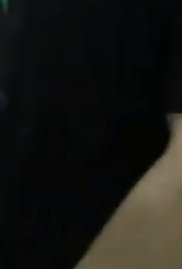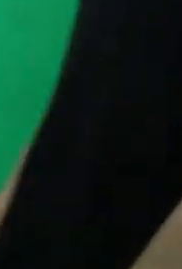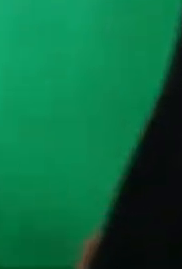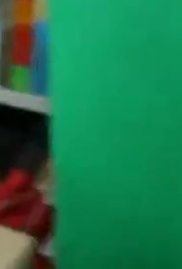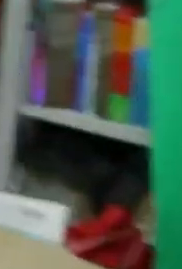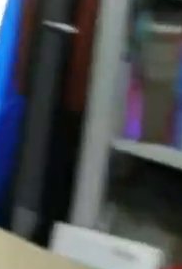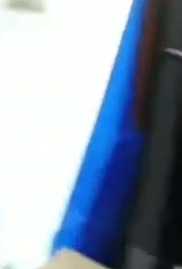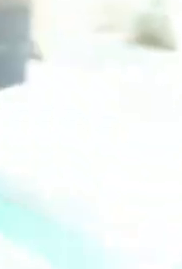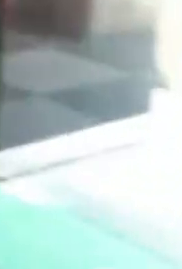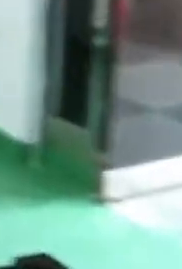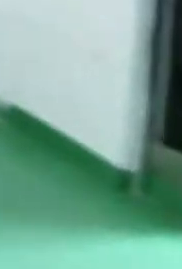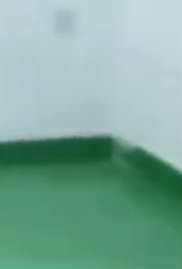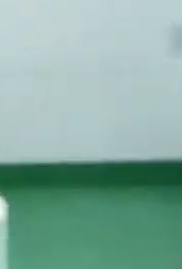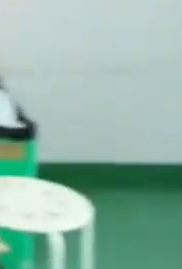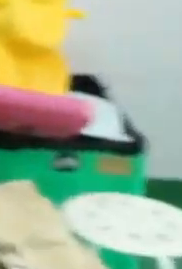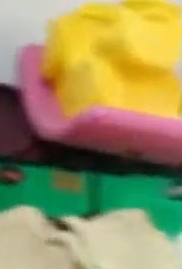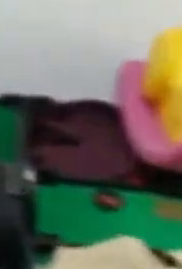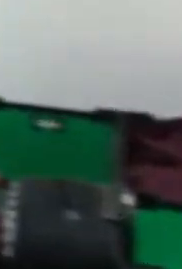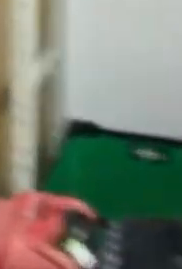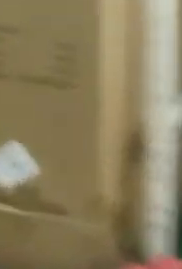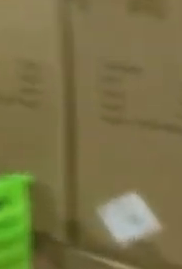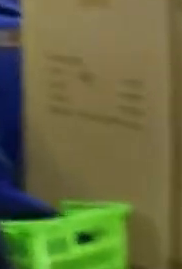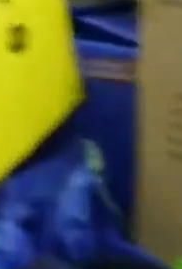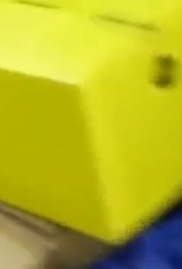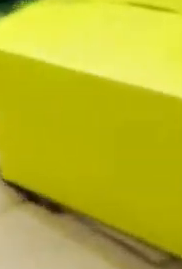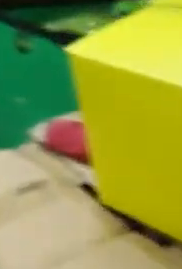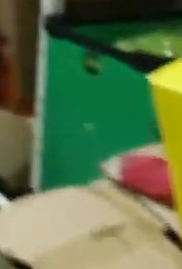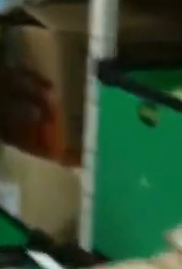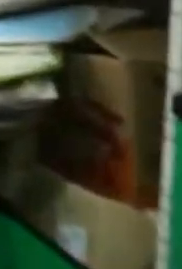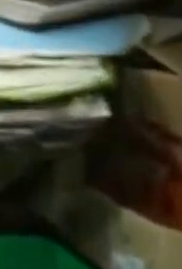같다 느낌에. 자 이제 규민 씨가 가서 다 받아와.